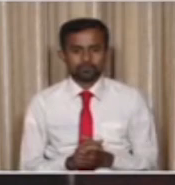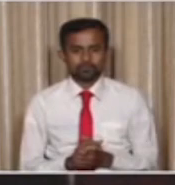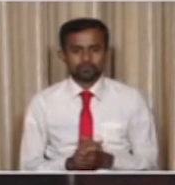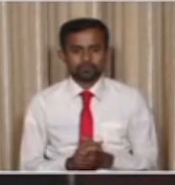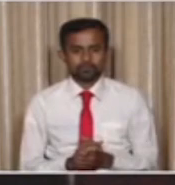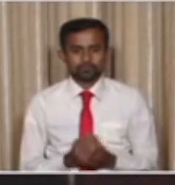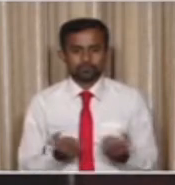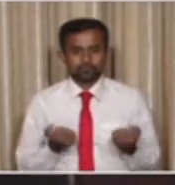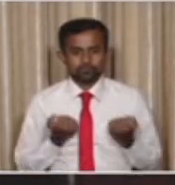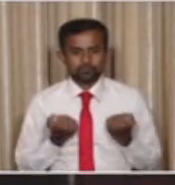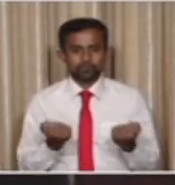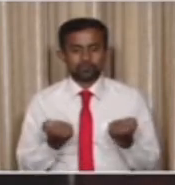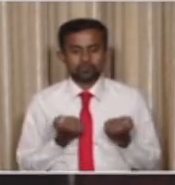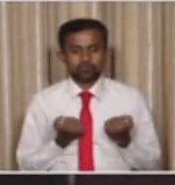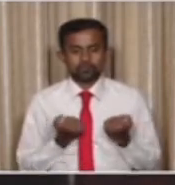प्रवाहन